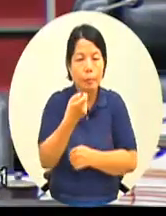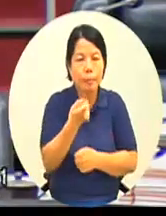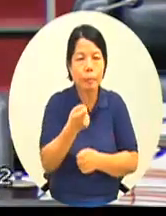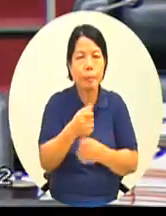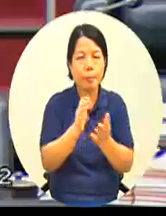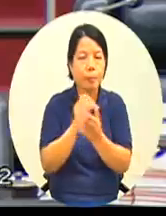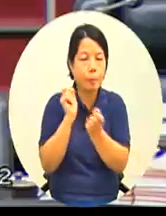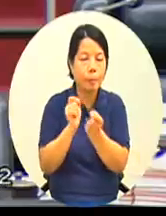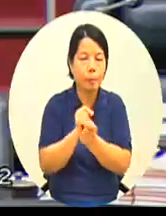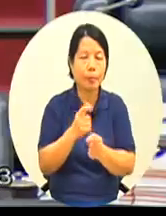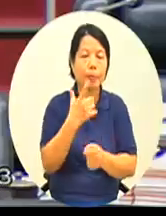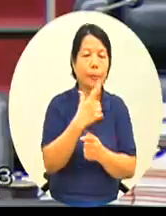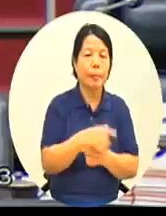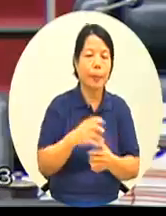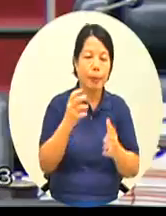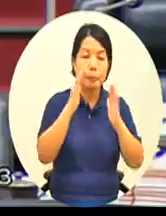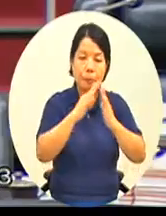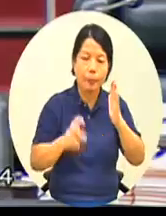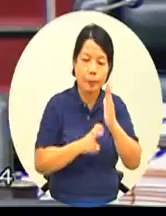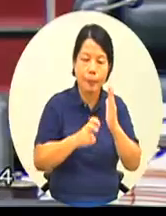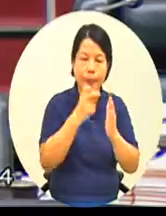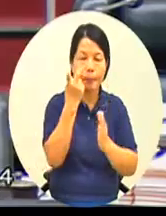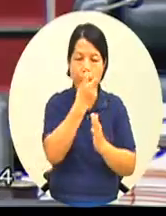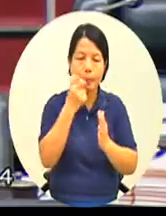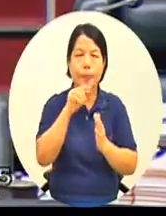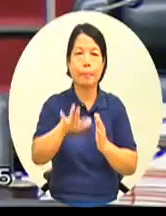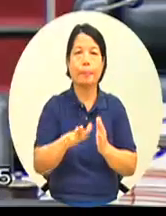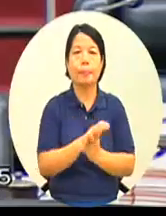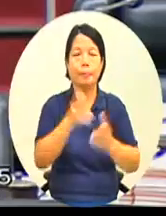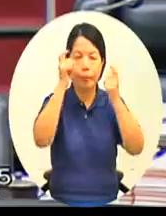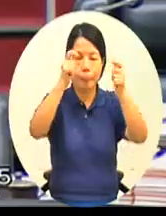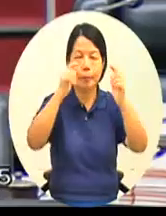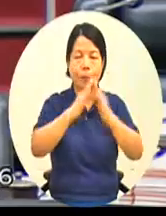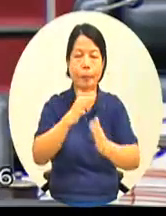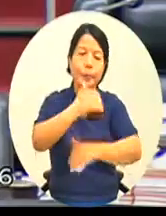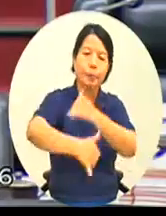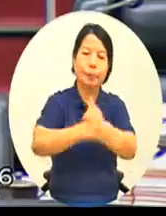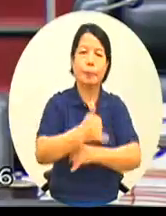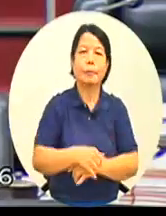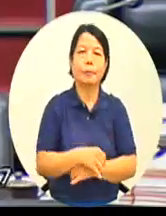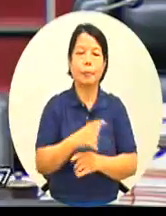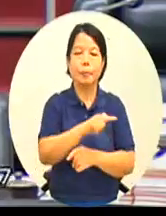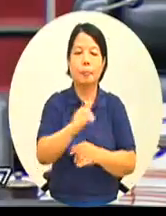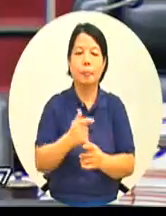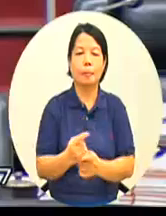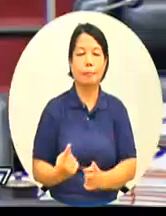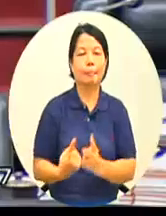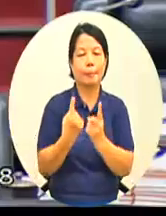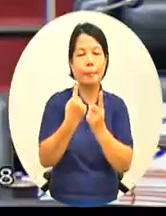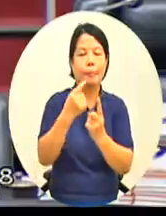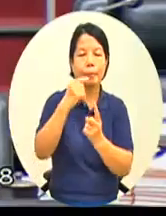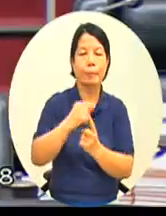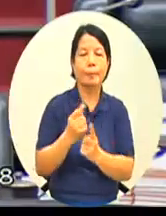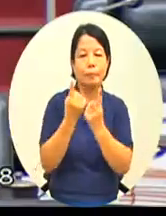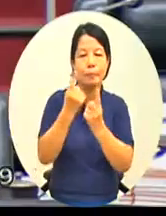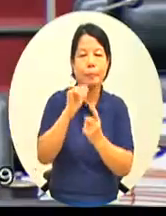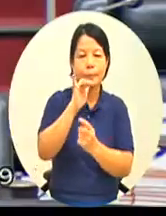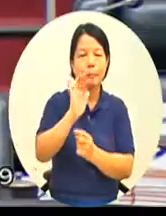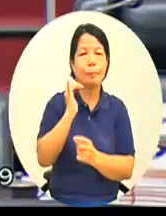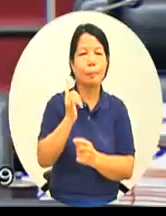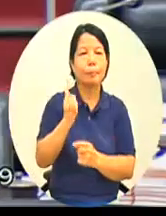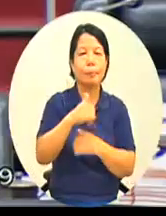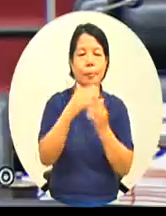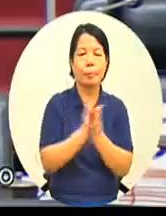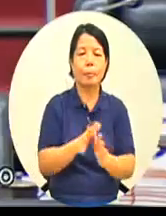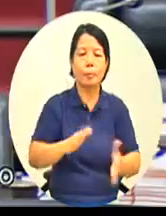近照顾家庭啊，或者是觉得高雄这个生活的物价没那么高啊，相对的压力也比较轻啊。你们有